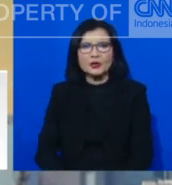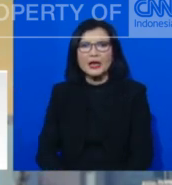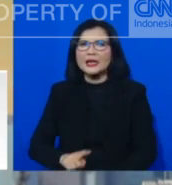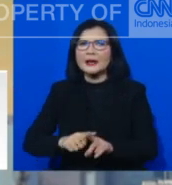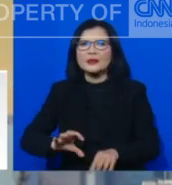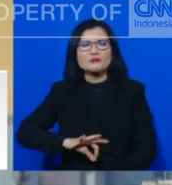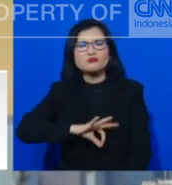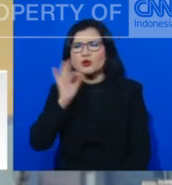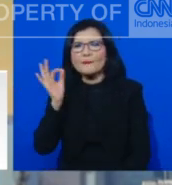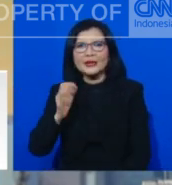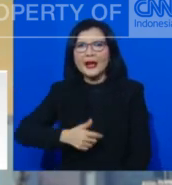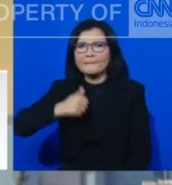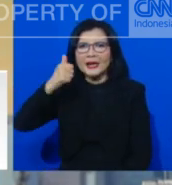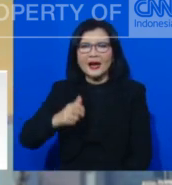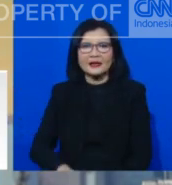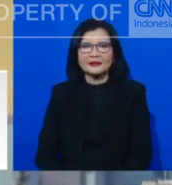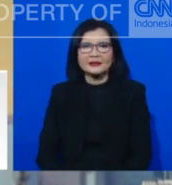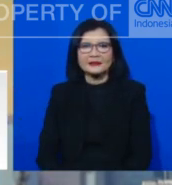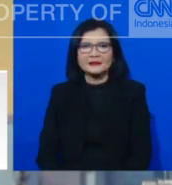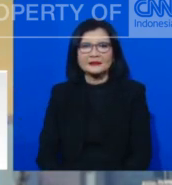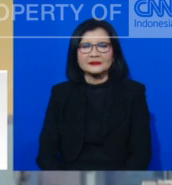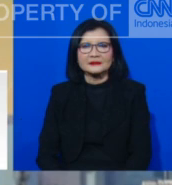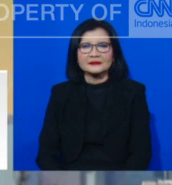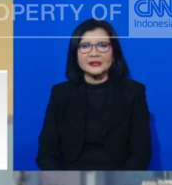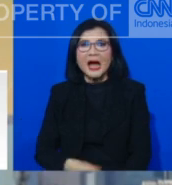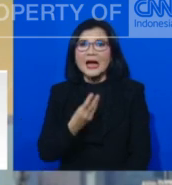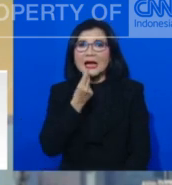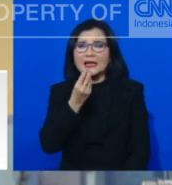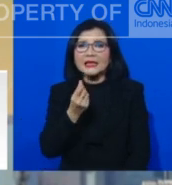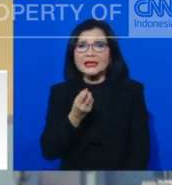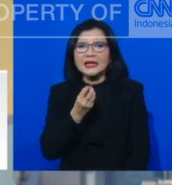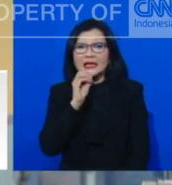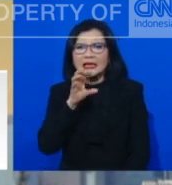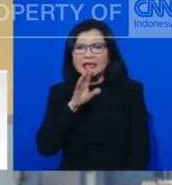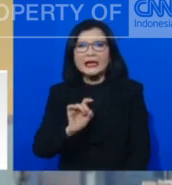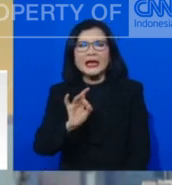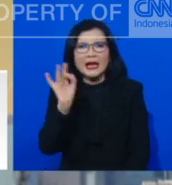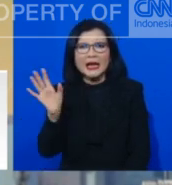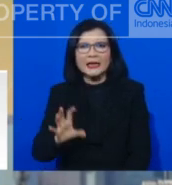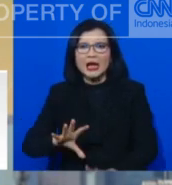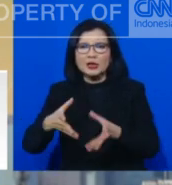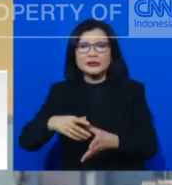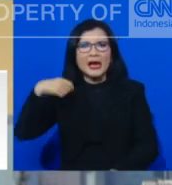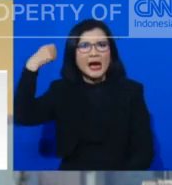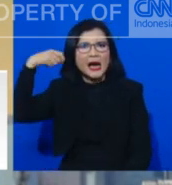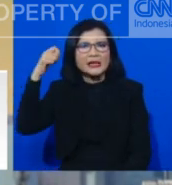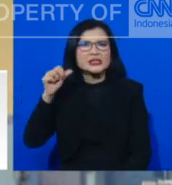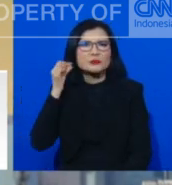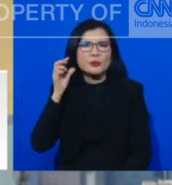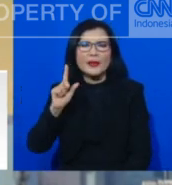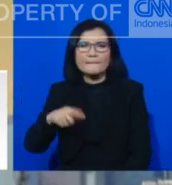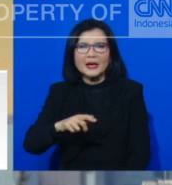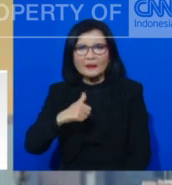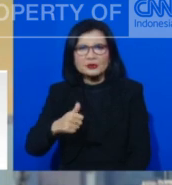selain itu juga isu keragaman kembali dikritik di tahun ini sebagai contoh dikategori aktris terbaik tidak ada aktris